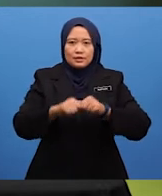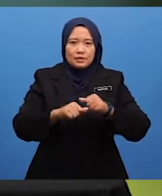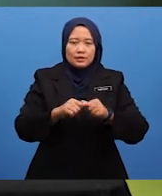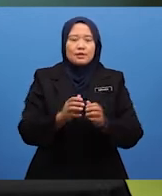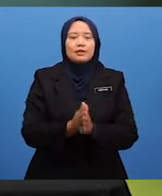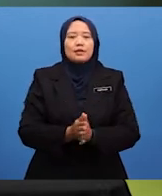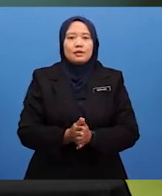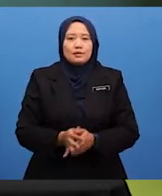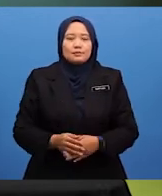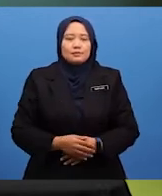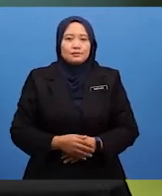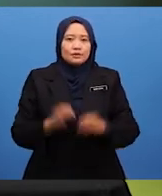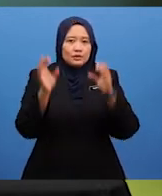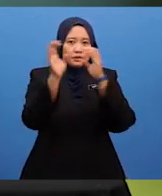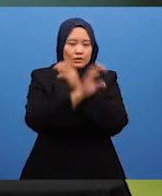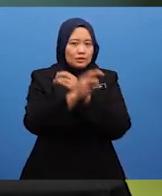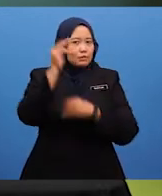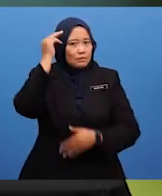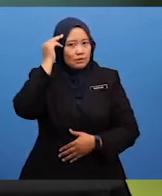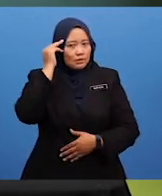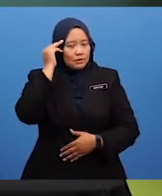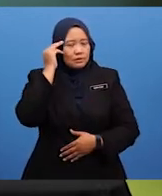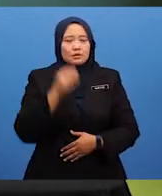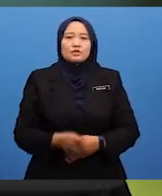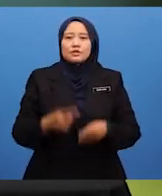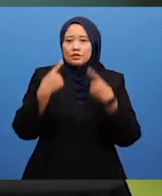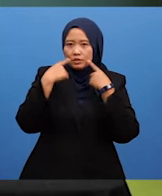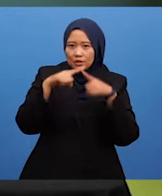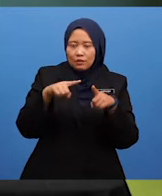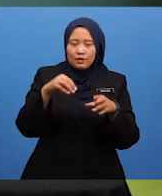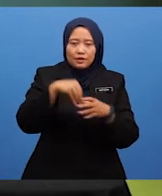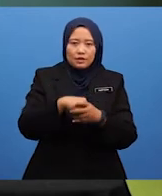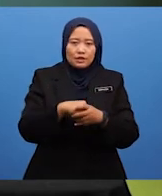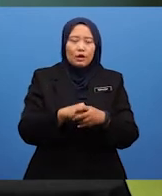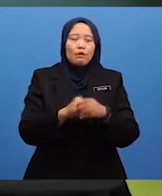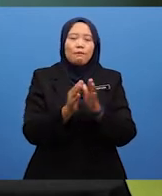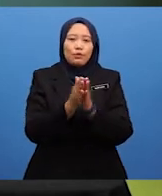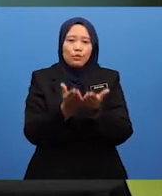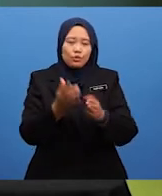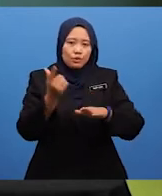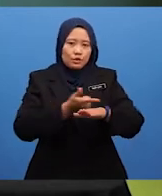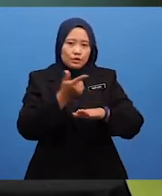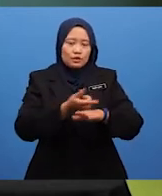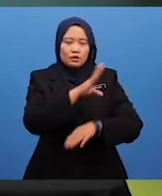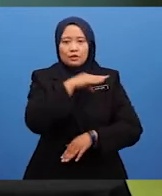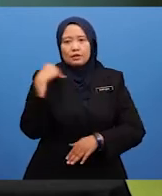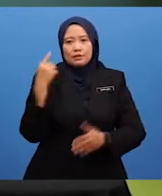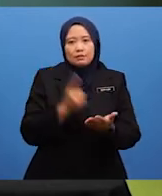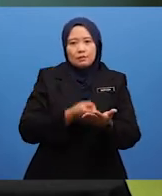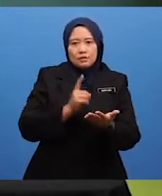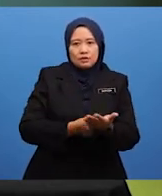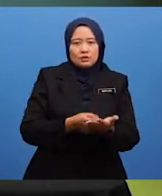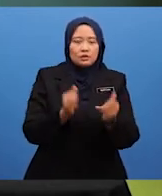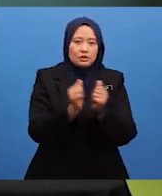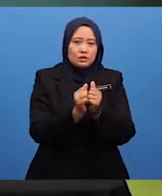minda. Jawab di dalam buku latihan sains dan bincangkan jawapan kamu dengan guru kamu.